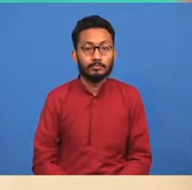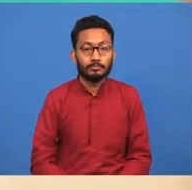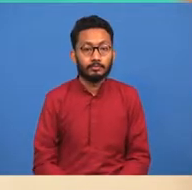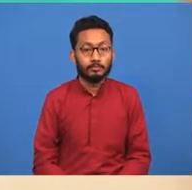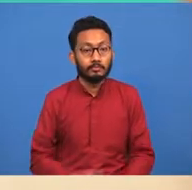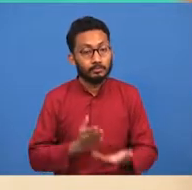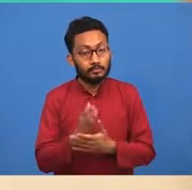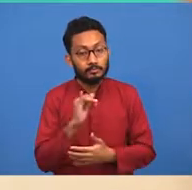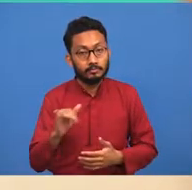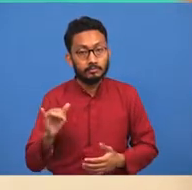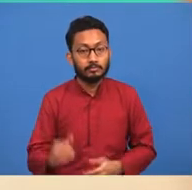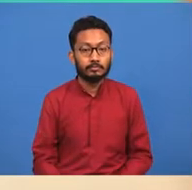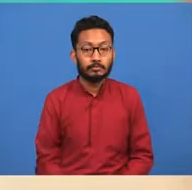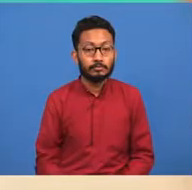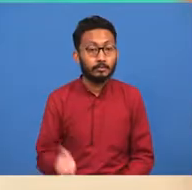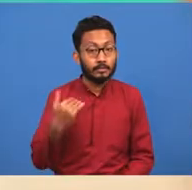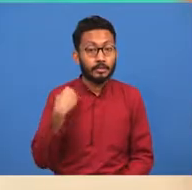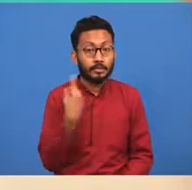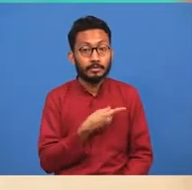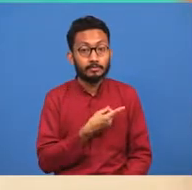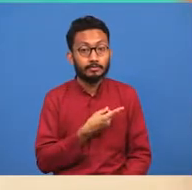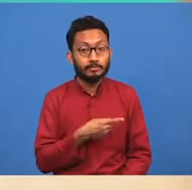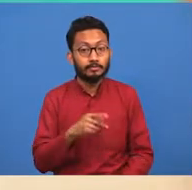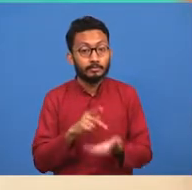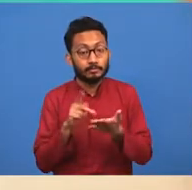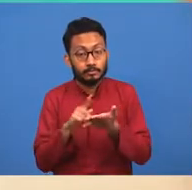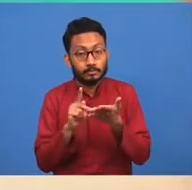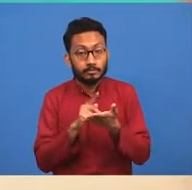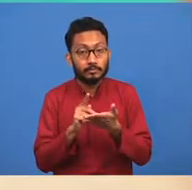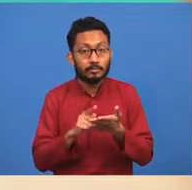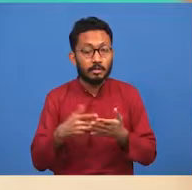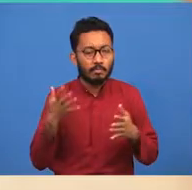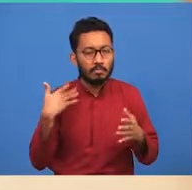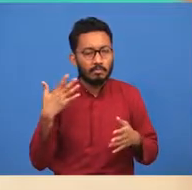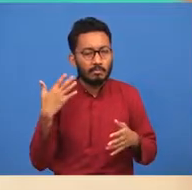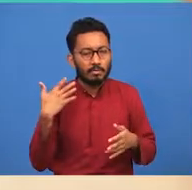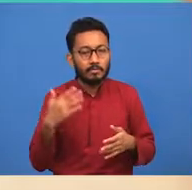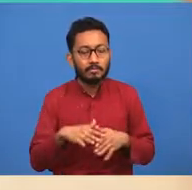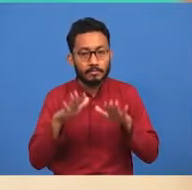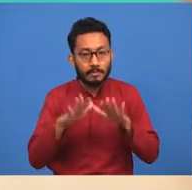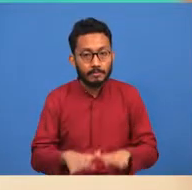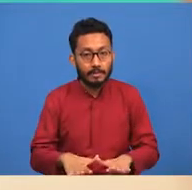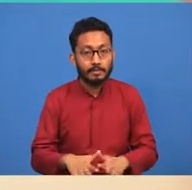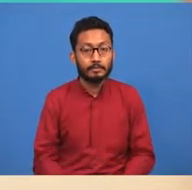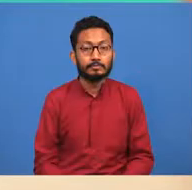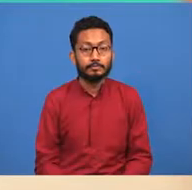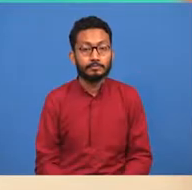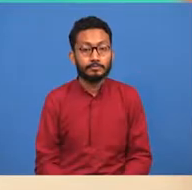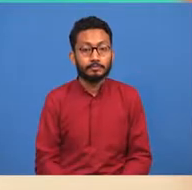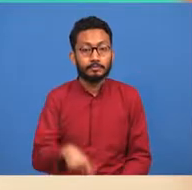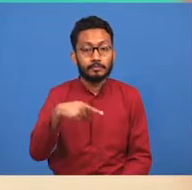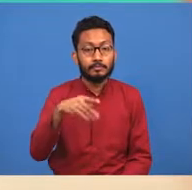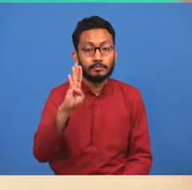Seterusnya, mari kita hitung pula haba pemendakan pelambang 2 sulfat